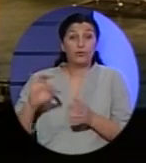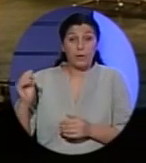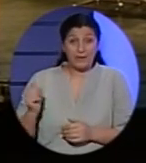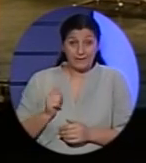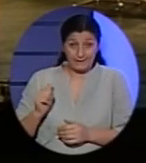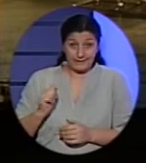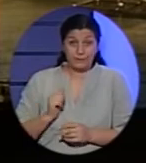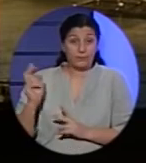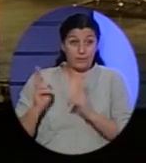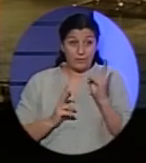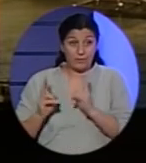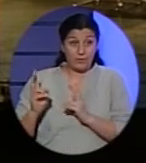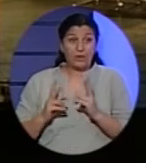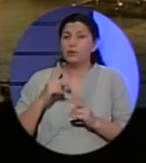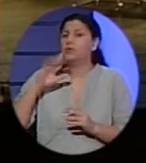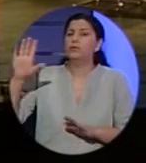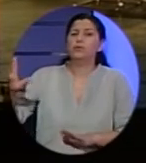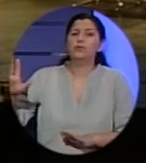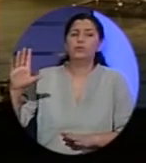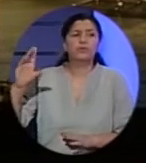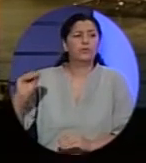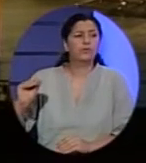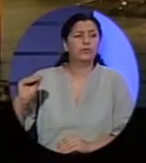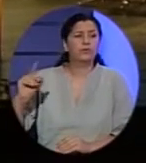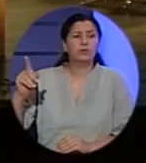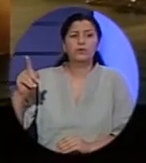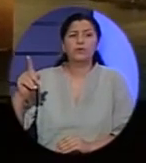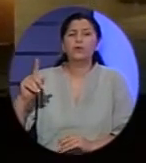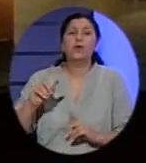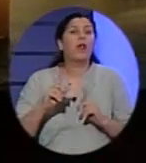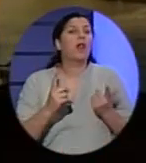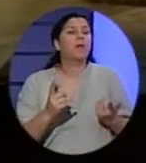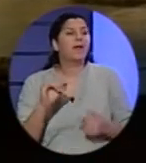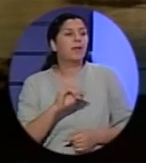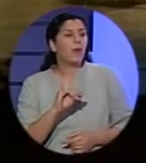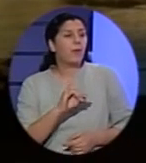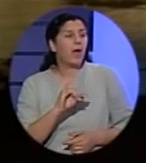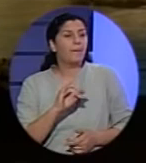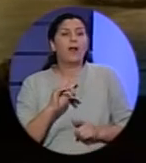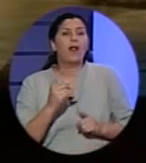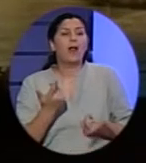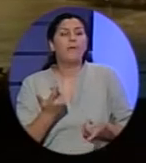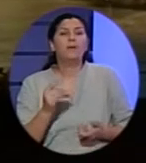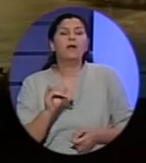צבאיים ומפעלים? שקט, אל תפריע לי. ולמה ירוחם,